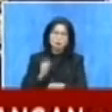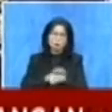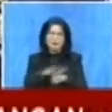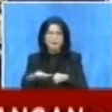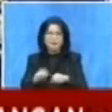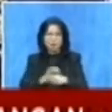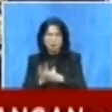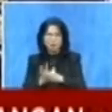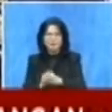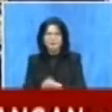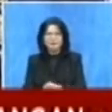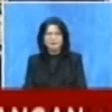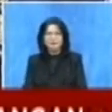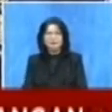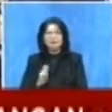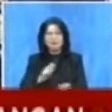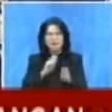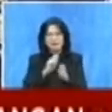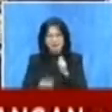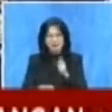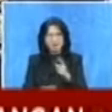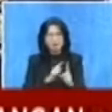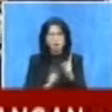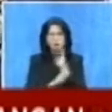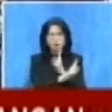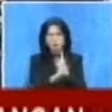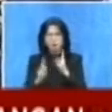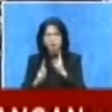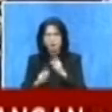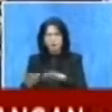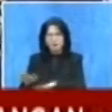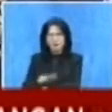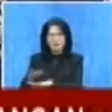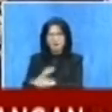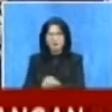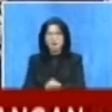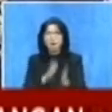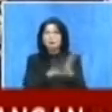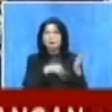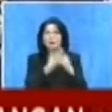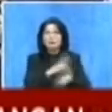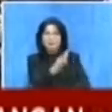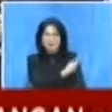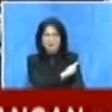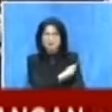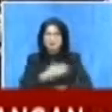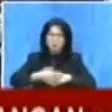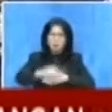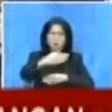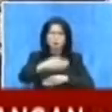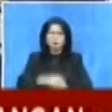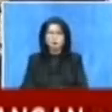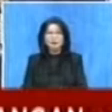dengan testing, tracing, dan treatment, melanjutkan program vaksinasi COVID-19,